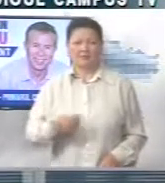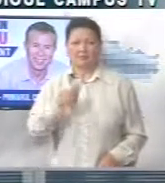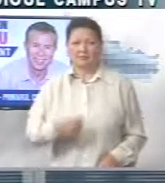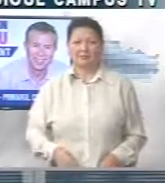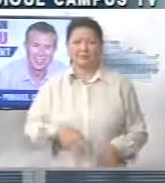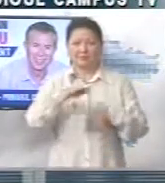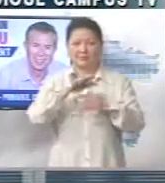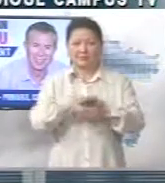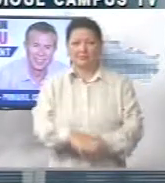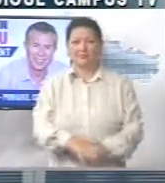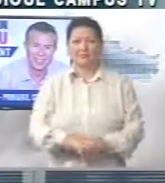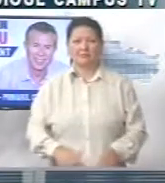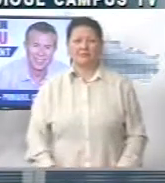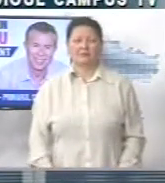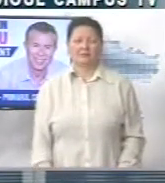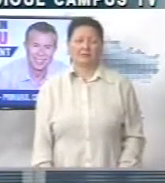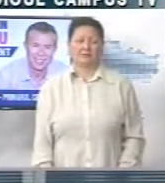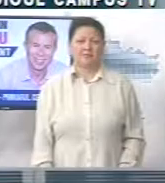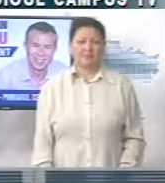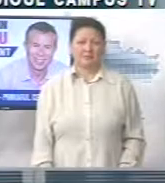discriminat dintr-un anumit punct de vedere.